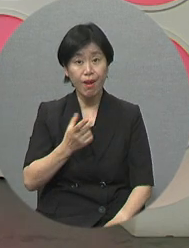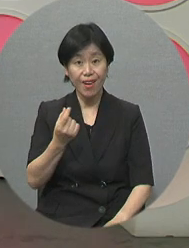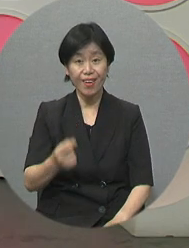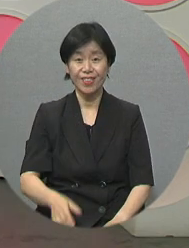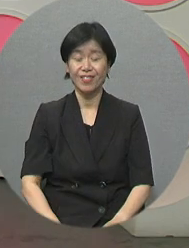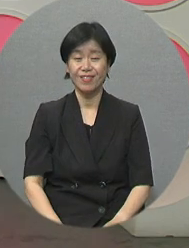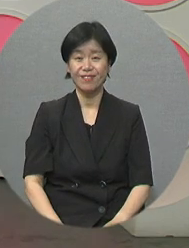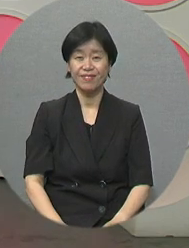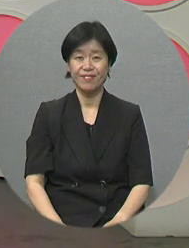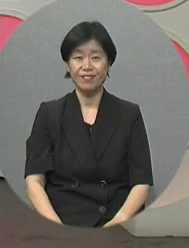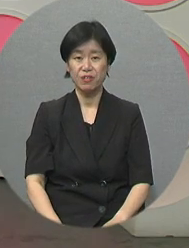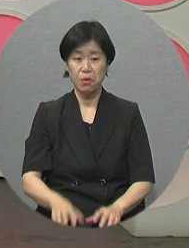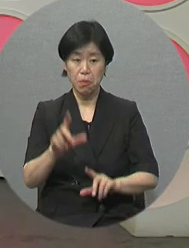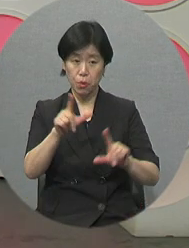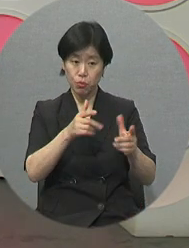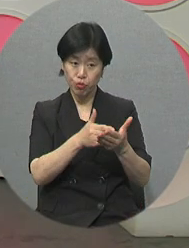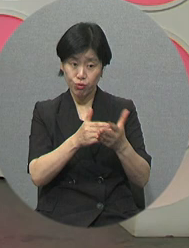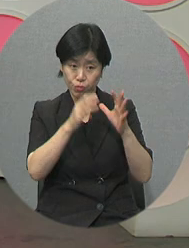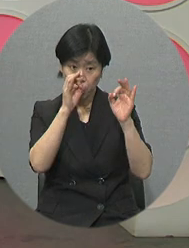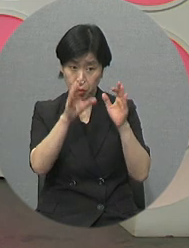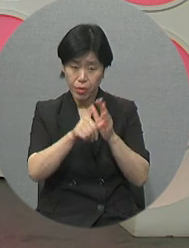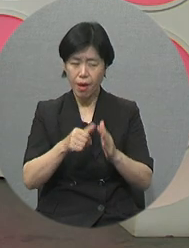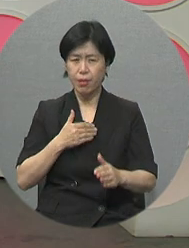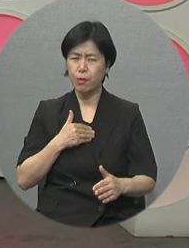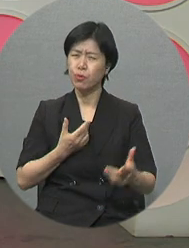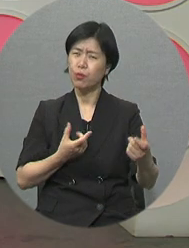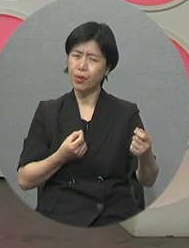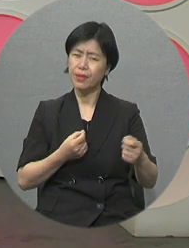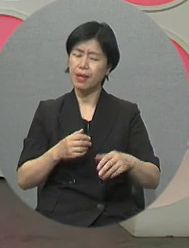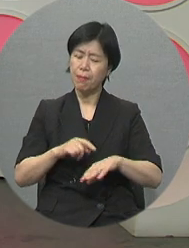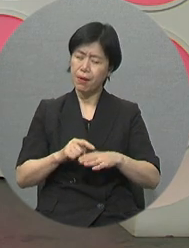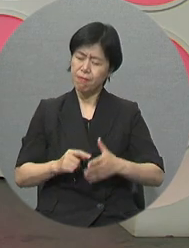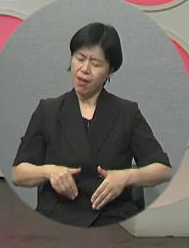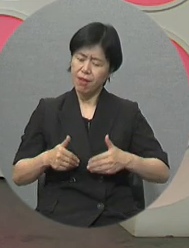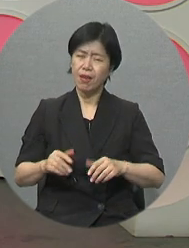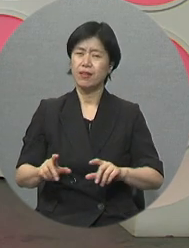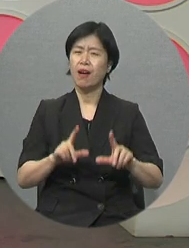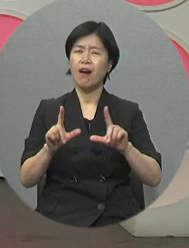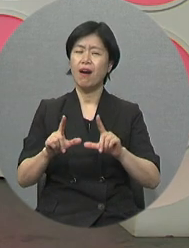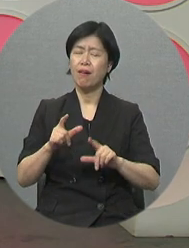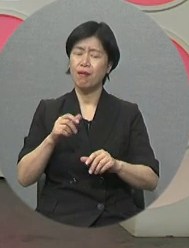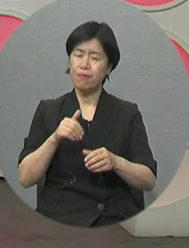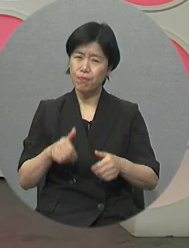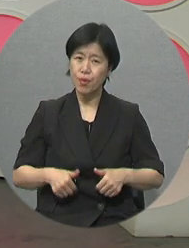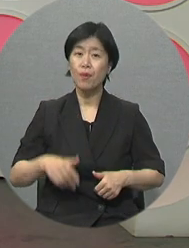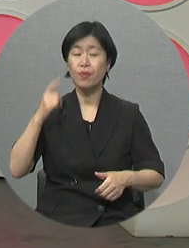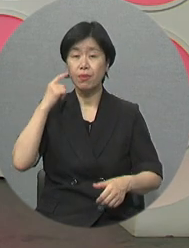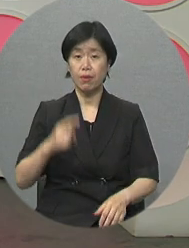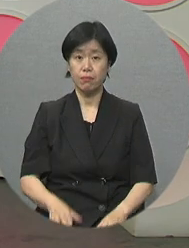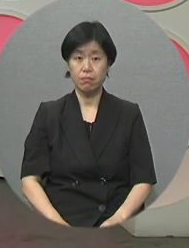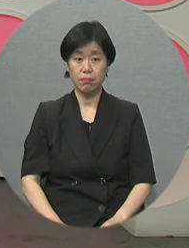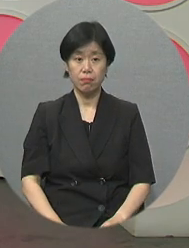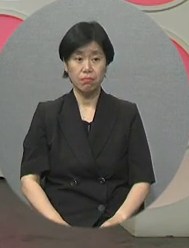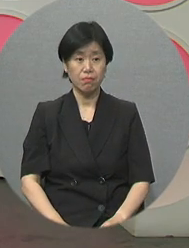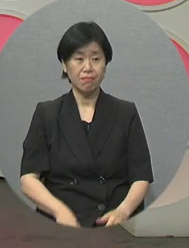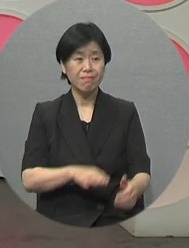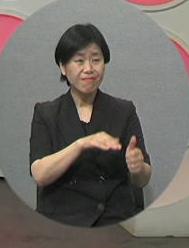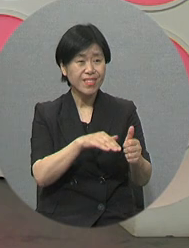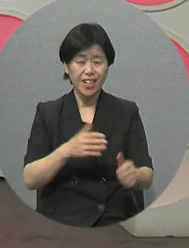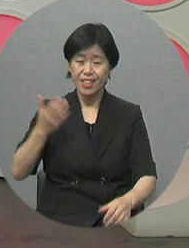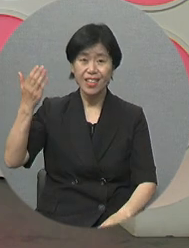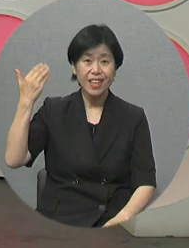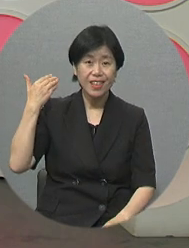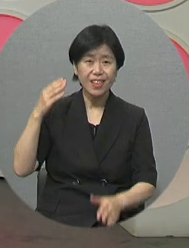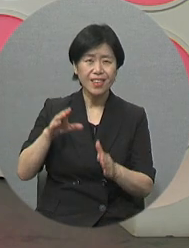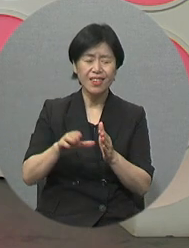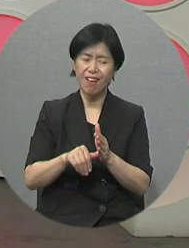진짜 더 따뜻하게 살아야겠다. 저도 그런 생각이에요. 근데 준호 씨 그렇게 잘못하신 거 아니에요. 죽은 거랑 지금은 좀